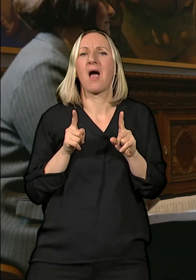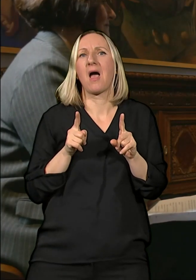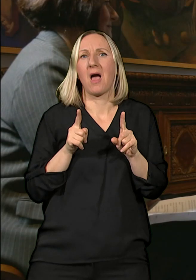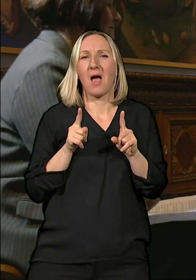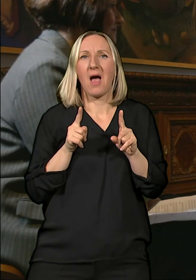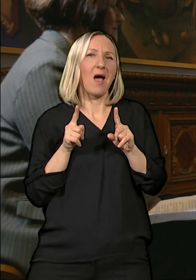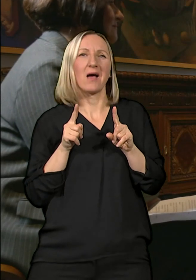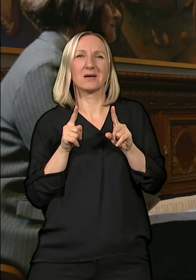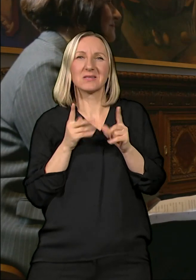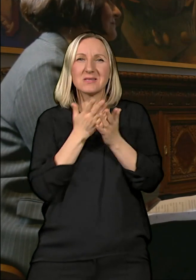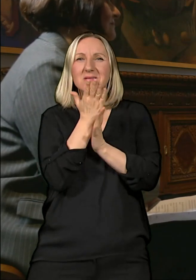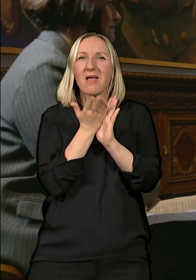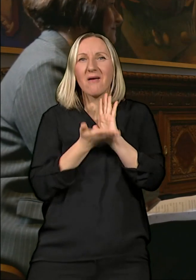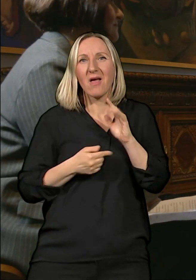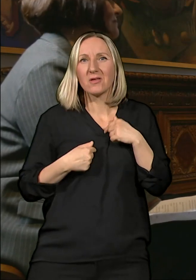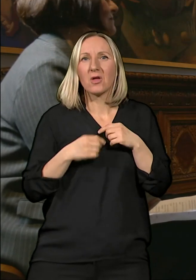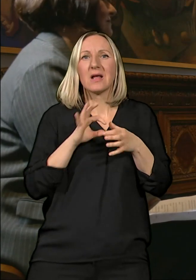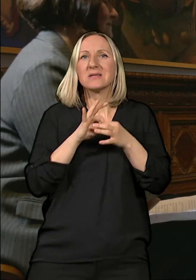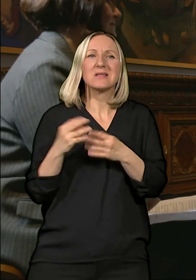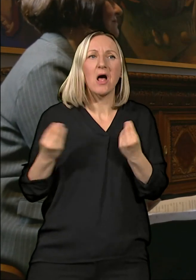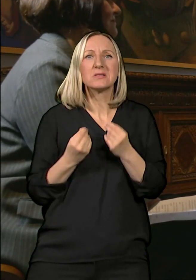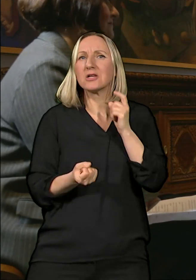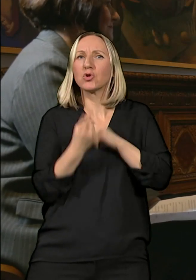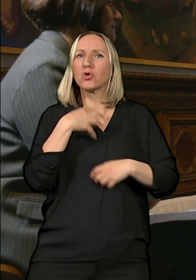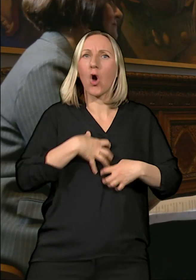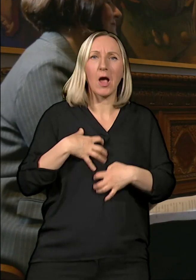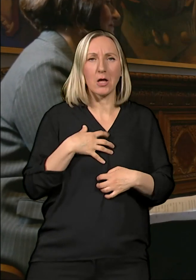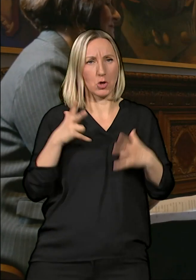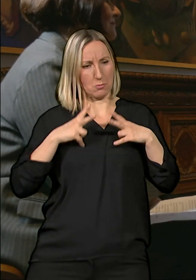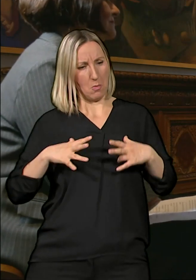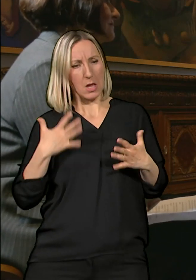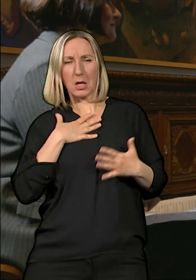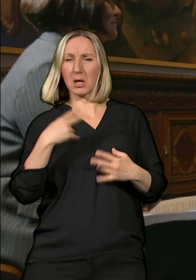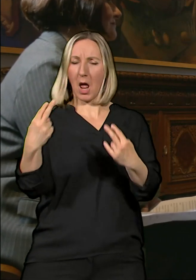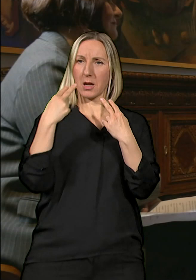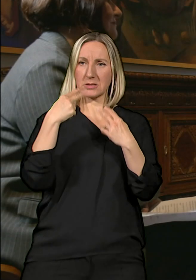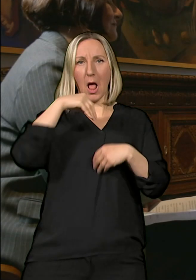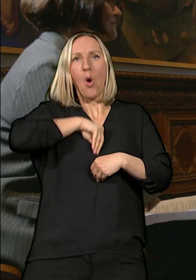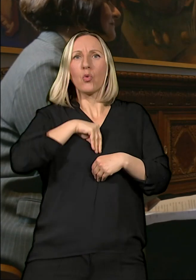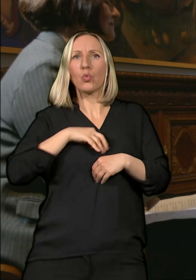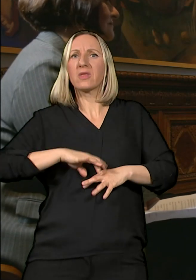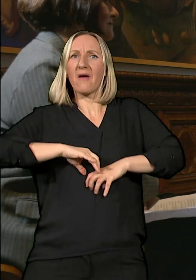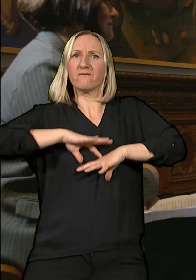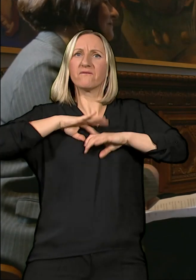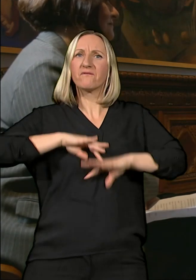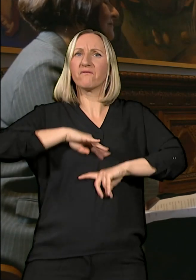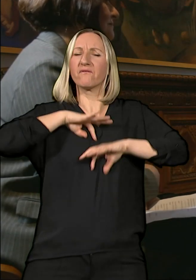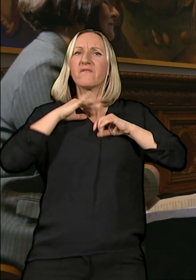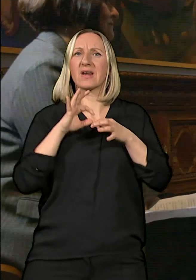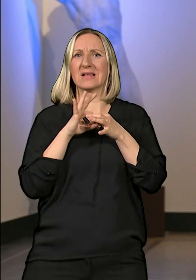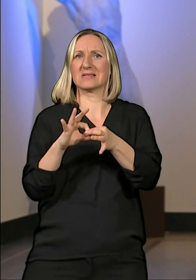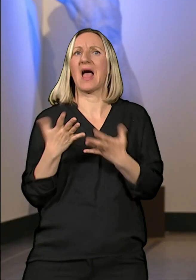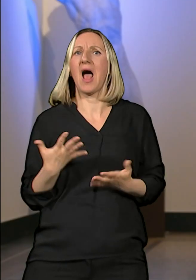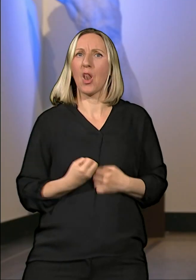vektore i stalno u njemu nešto kulja, krčka se. Iako je s polja miran, u njemu stalno nešto vri. I to što unutra što vri,